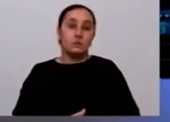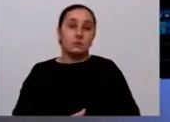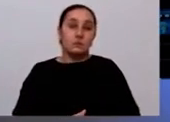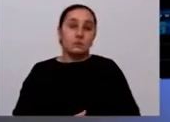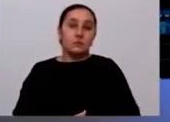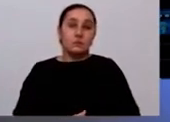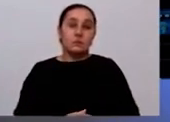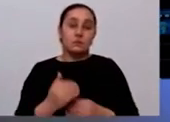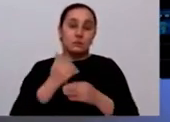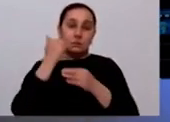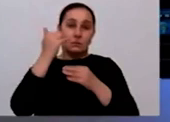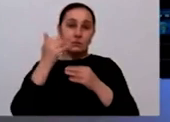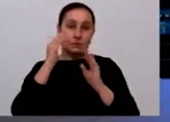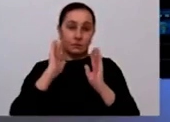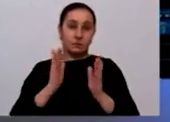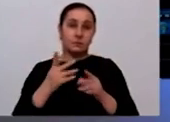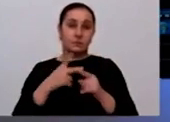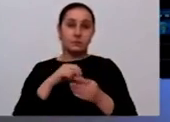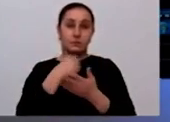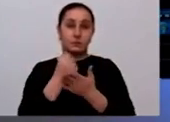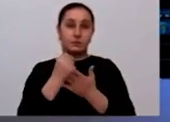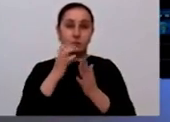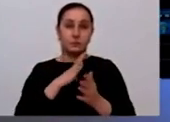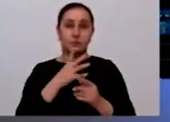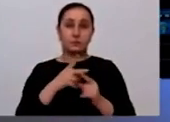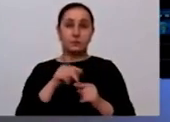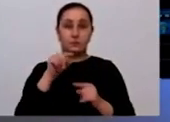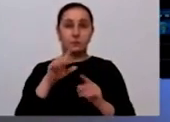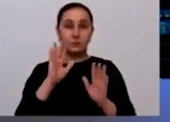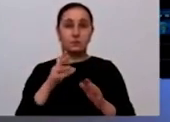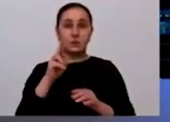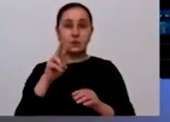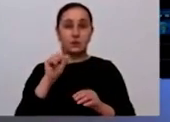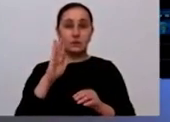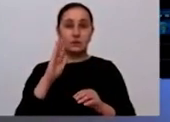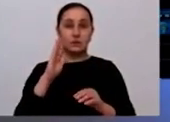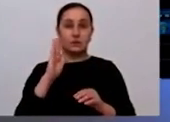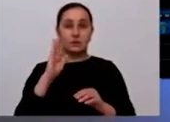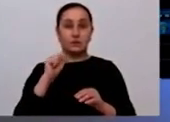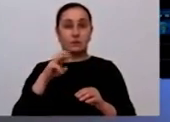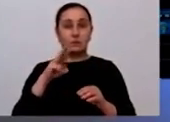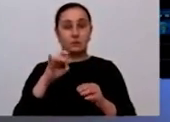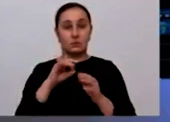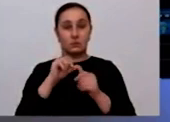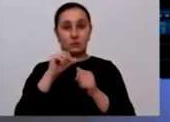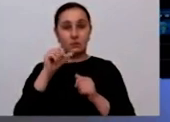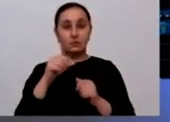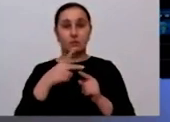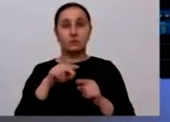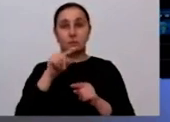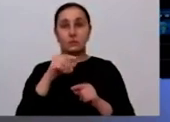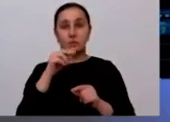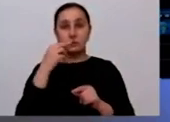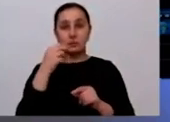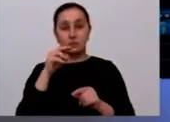Demak, teparoqqa surib oldik, belgilab turib, bu yerda men klaviatura orqali chiqarmoqdaman. Demak,